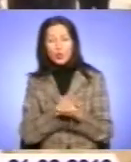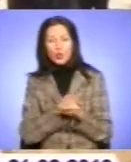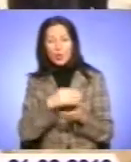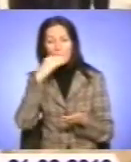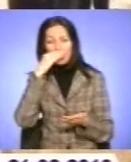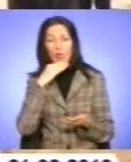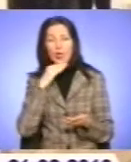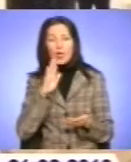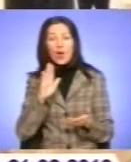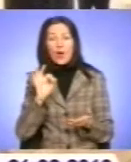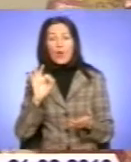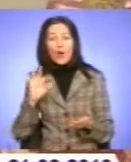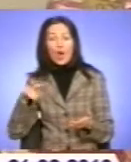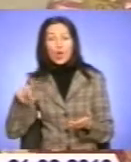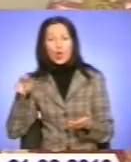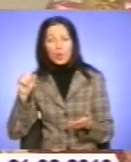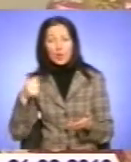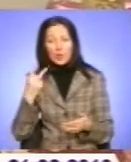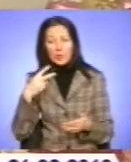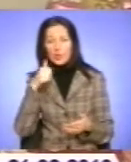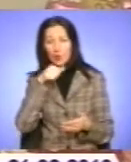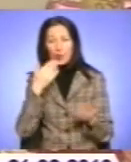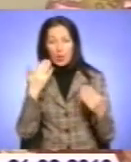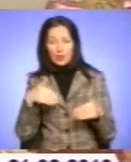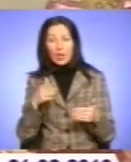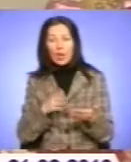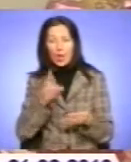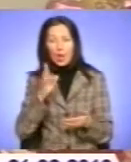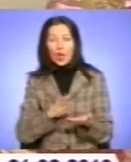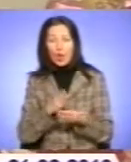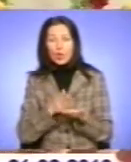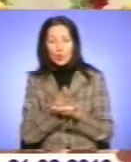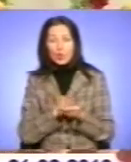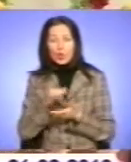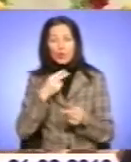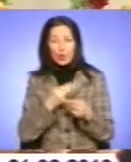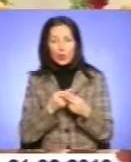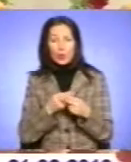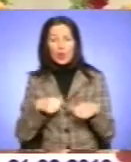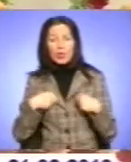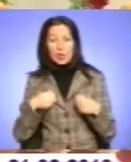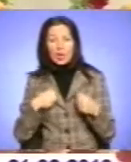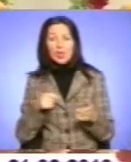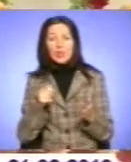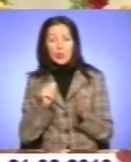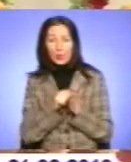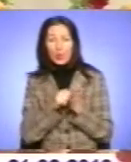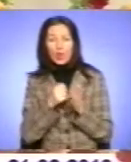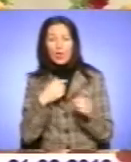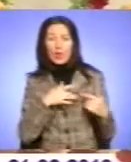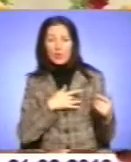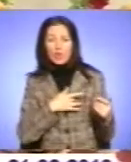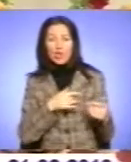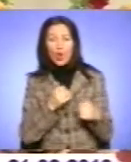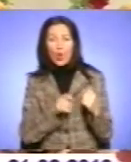років опікується ними, намагається достукатися до серця кожної жінки. У цьому храмі ми і ховали засуджених